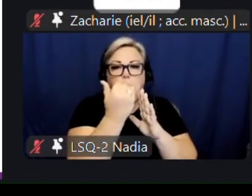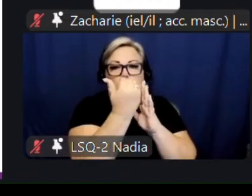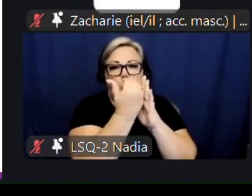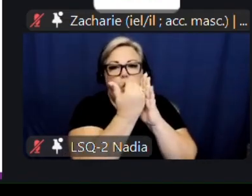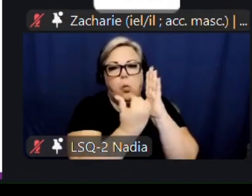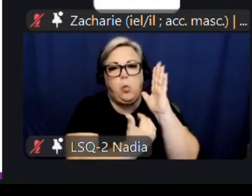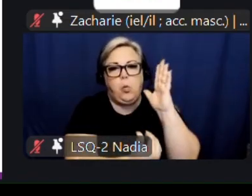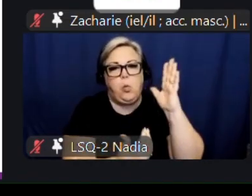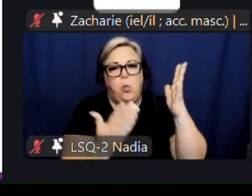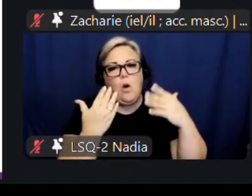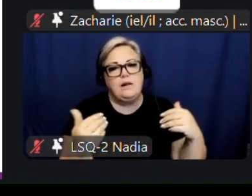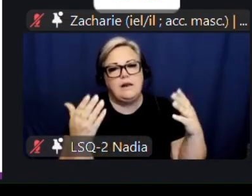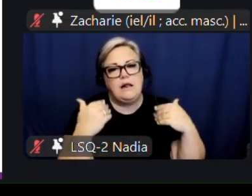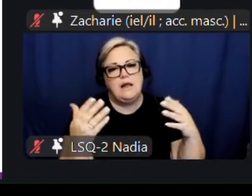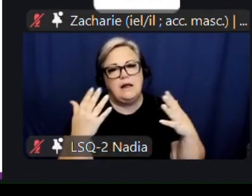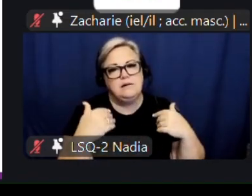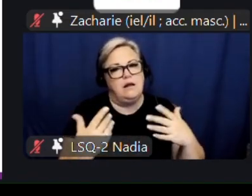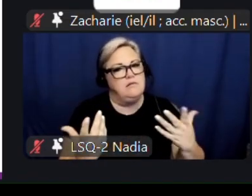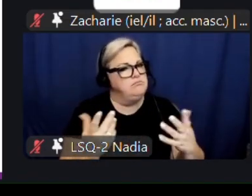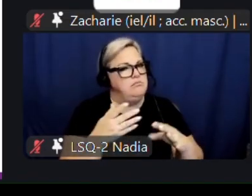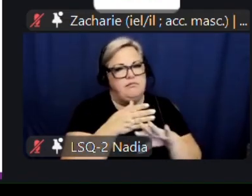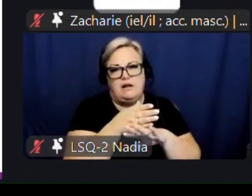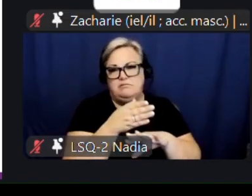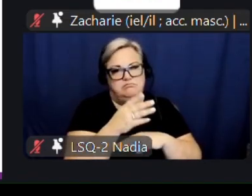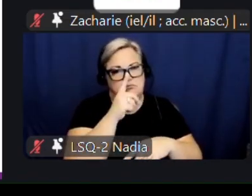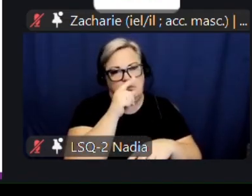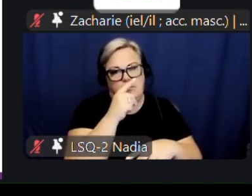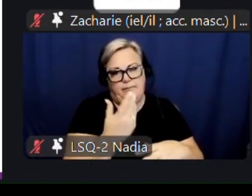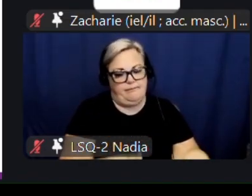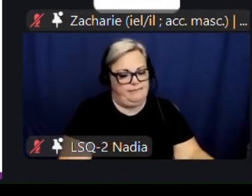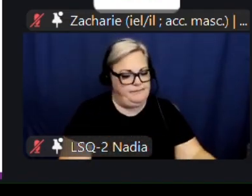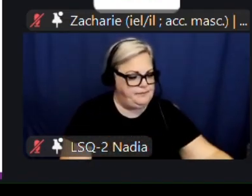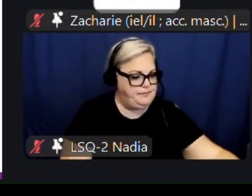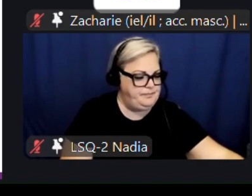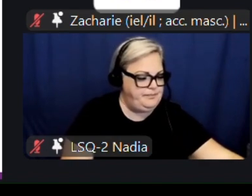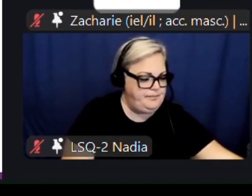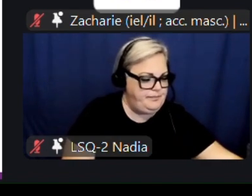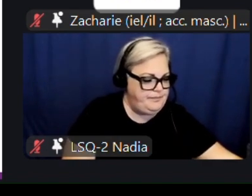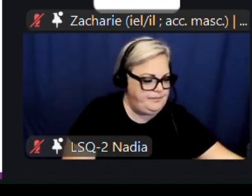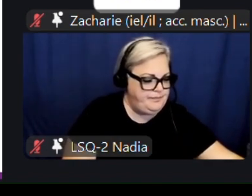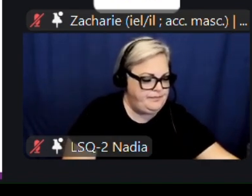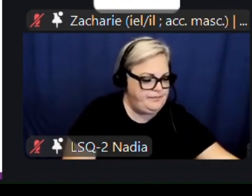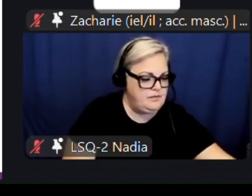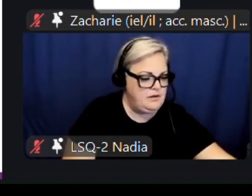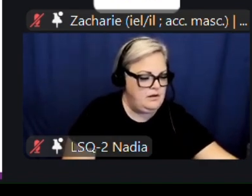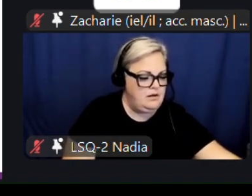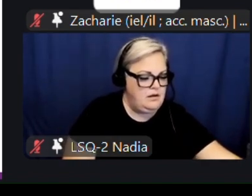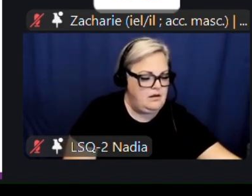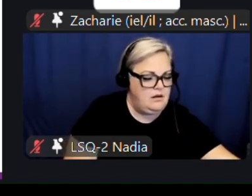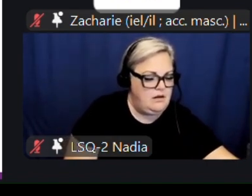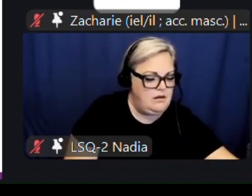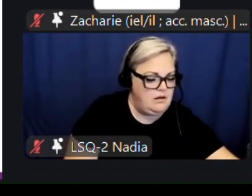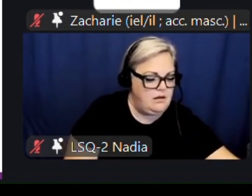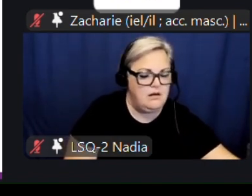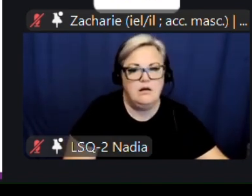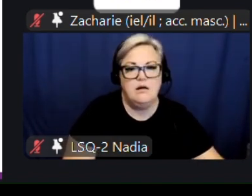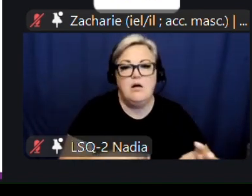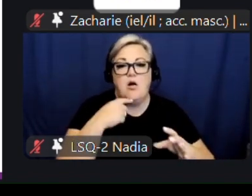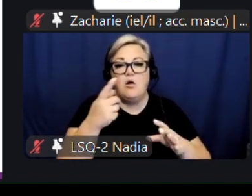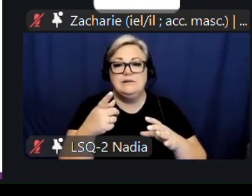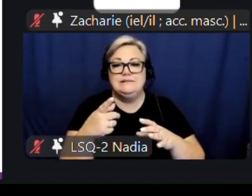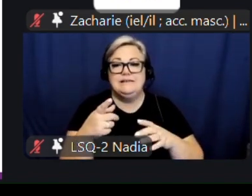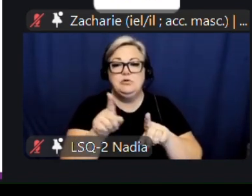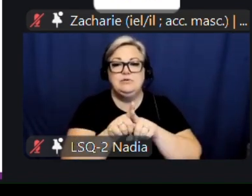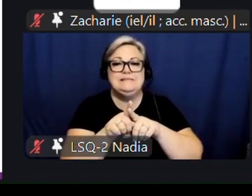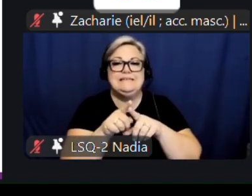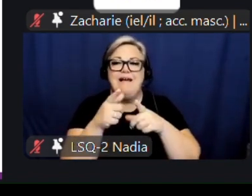longues que le service est à peu près inaccessible. Autrement, on nous rapporte aussi un manque d'inclusion dans le langage